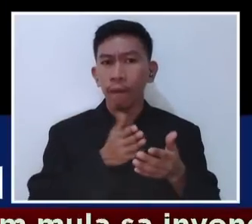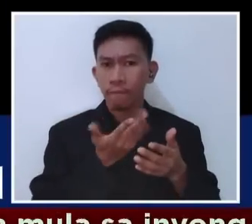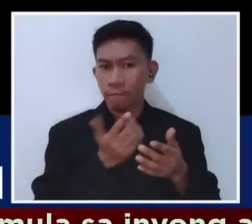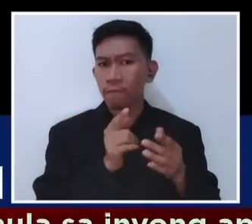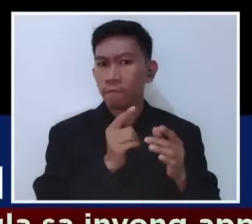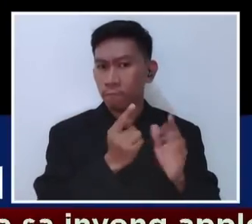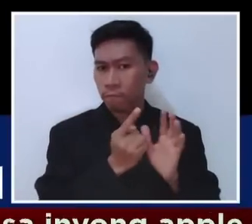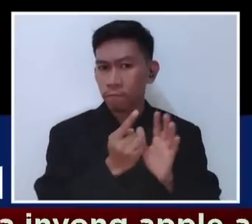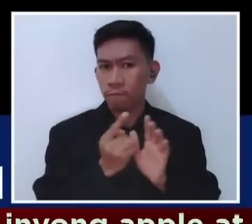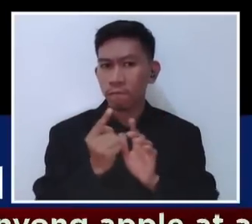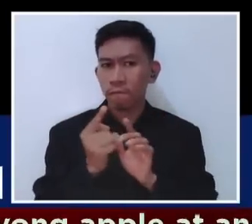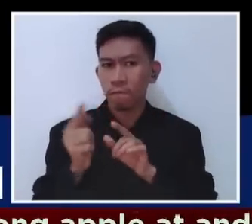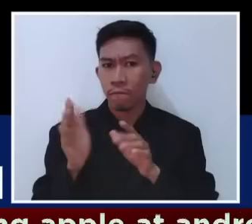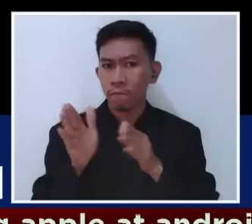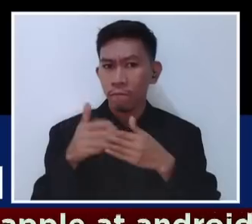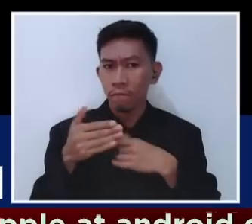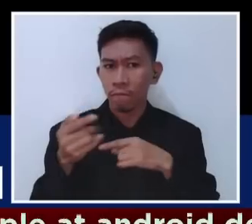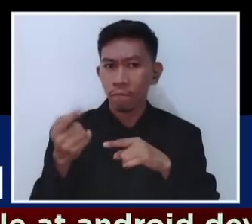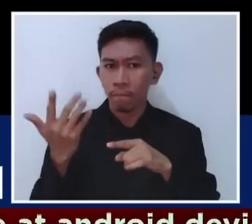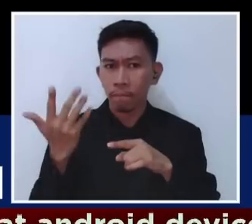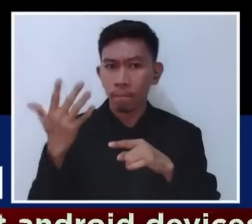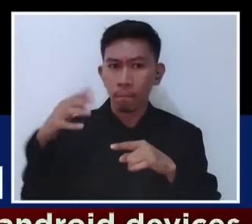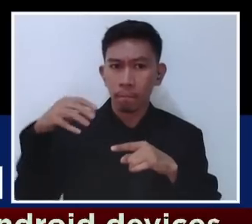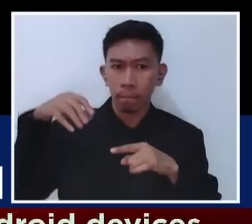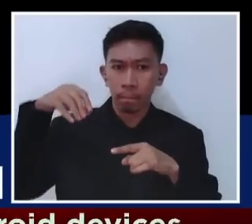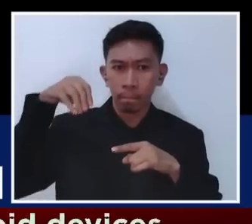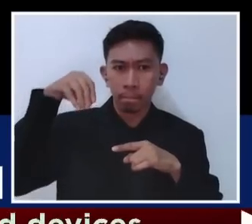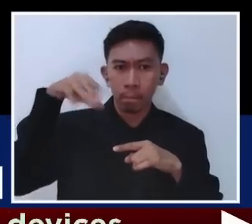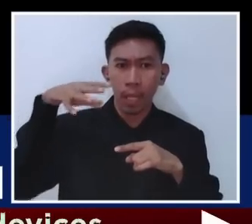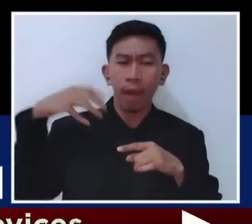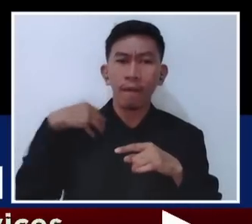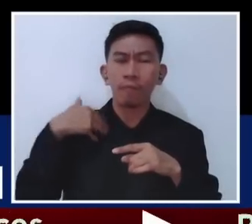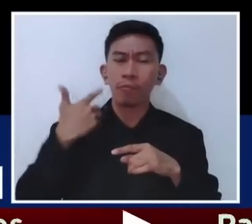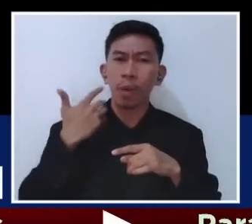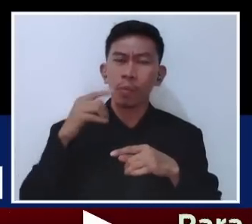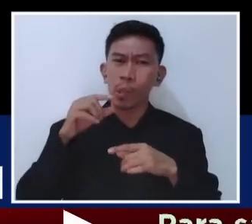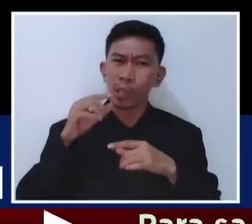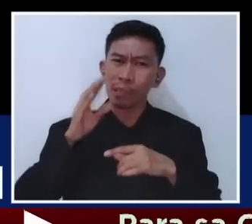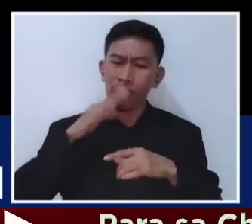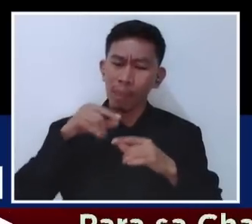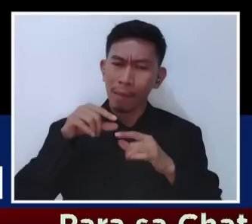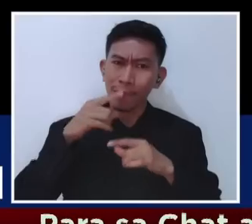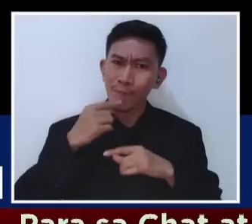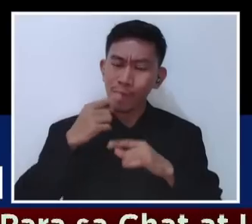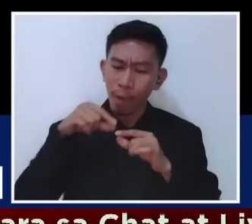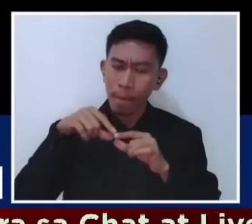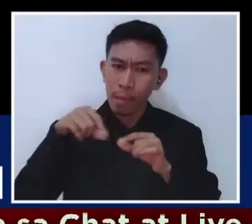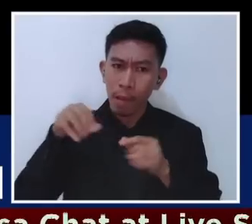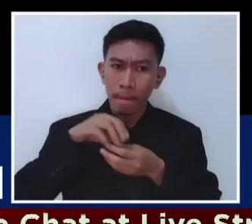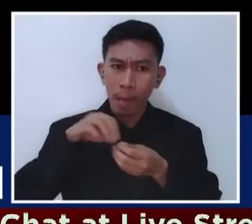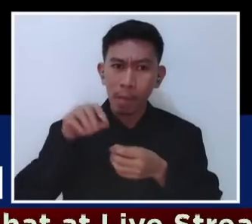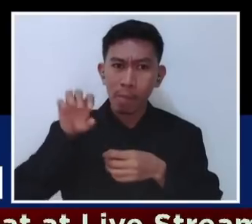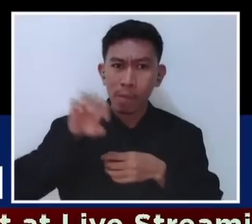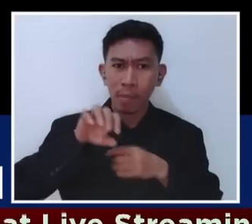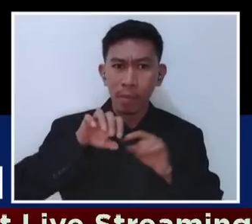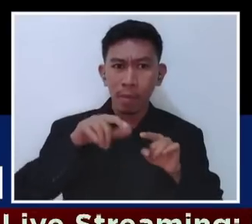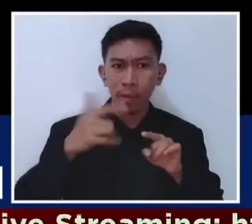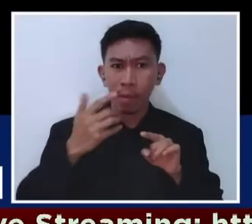kwarto. Palo lang so guys. Yan na akong kinataw. Mandipang taon la po liyon. Bungagan pa daw nila.